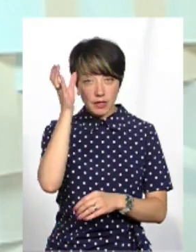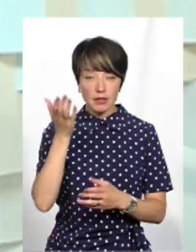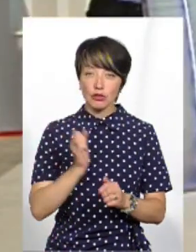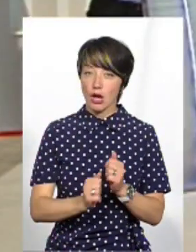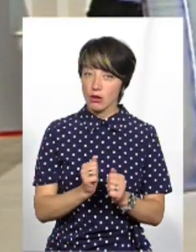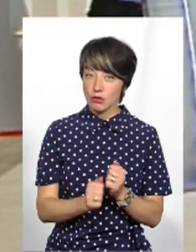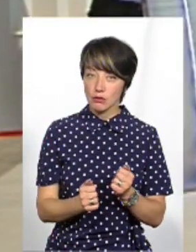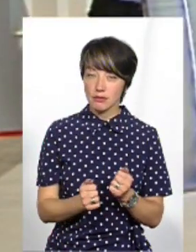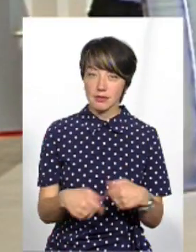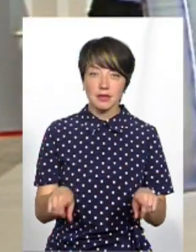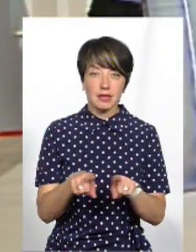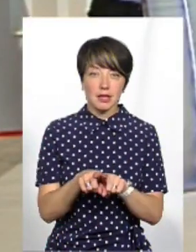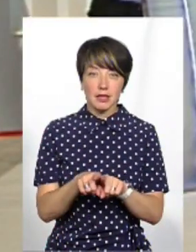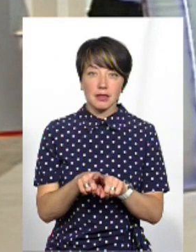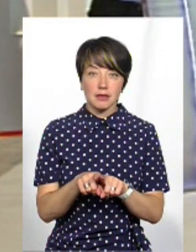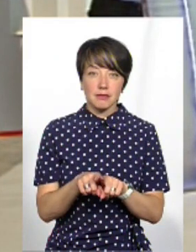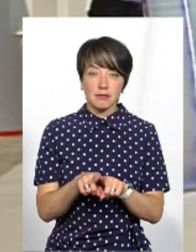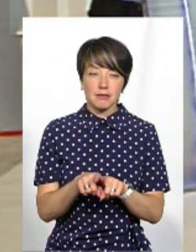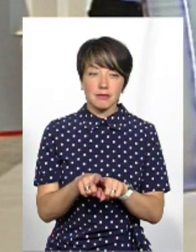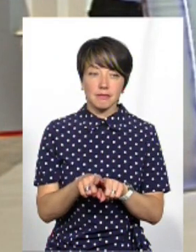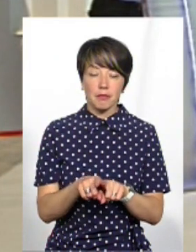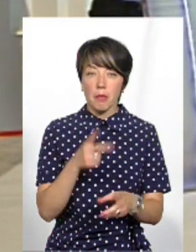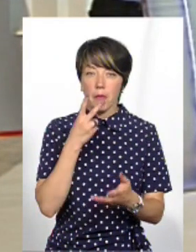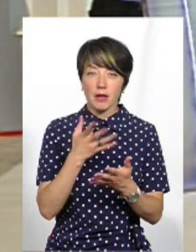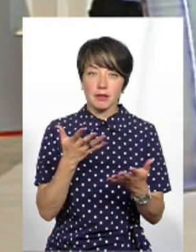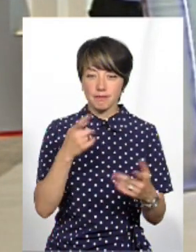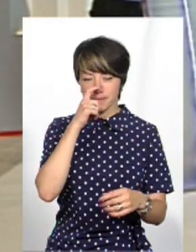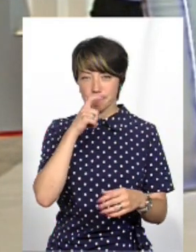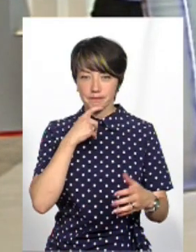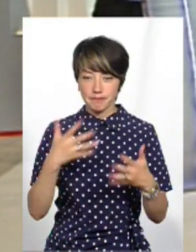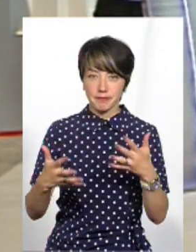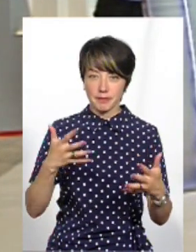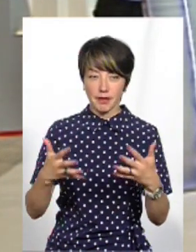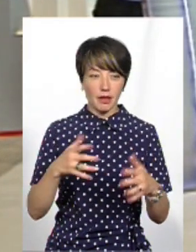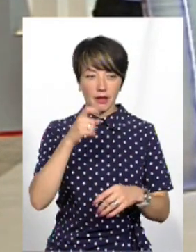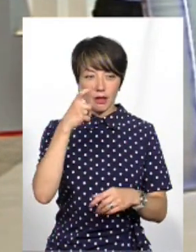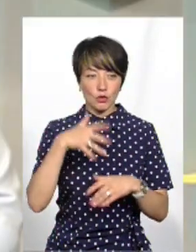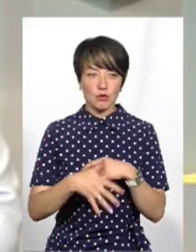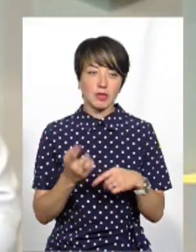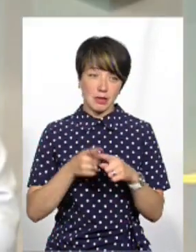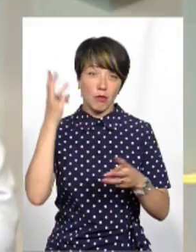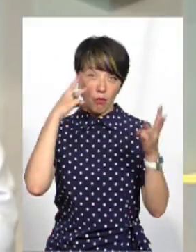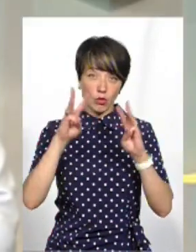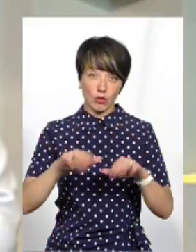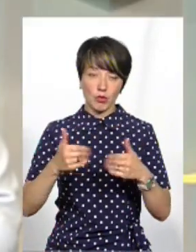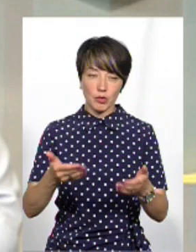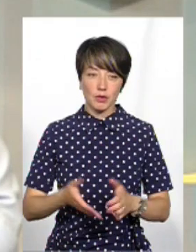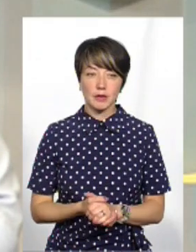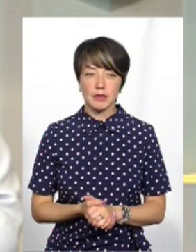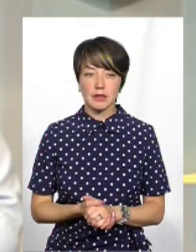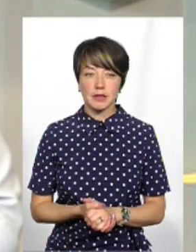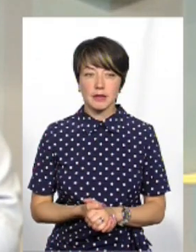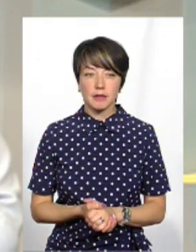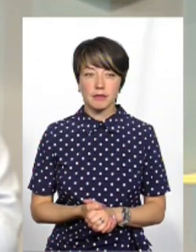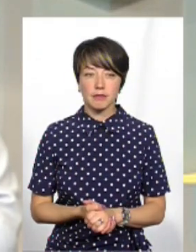освіти, часто такий не дуже, ми бачимо непорозуміння, тобто люди реально не розуміють. Просто це модно і це пропонують. І суті реформи.